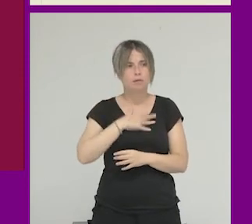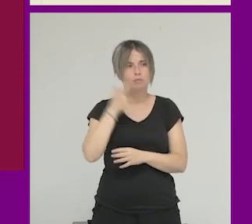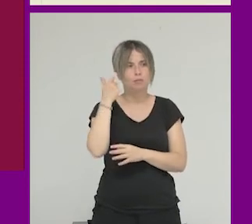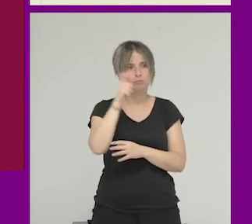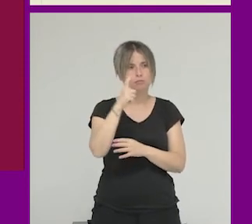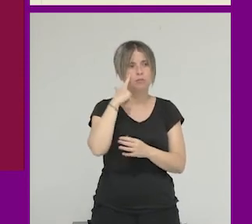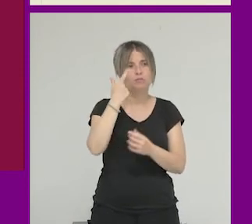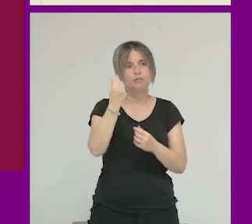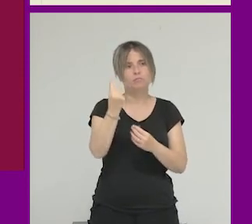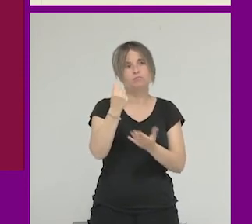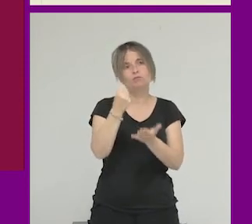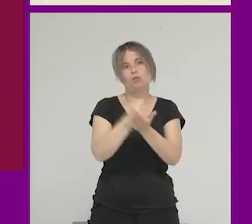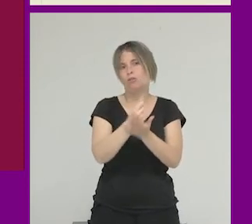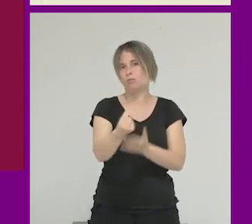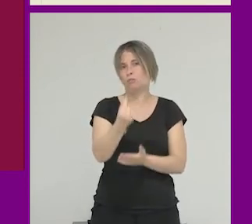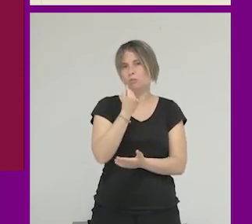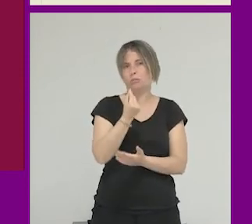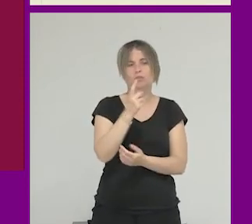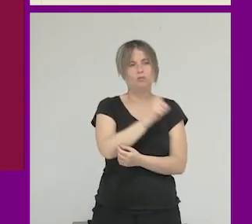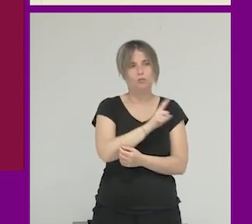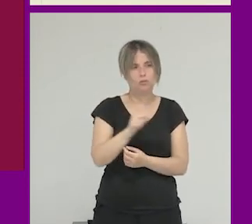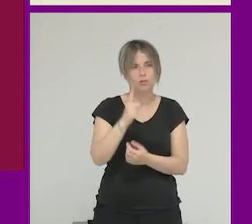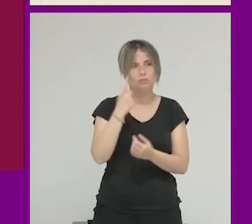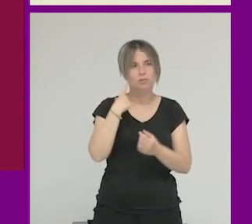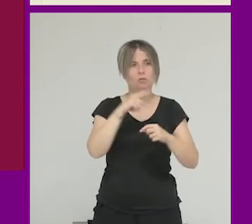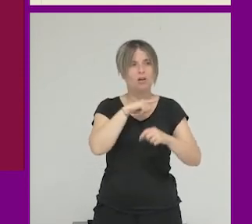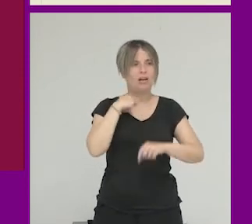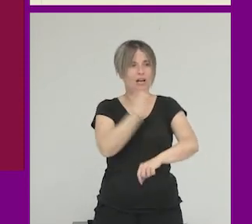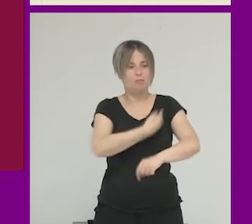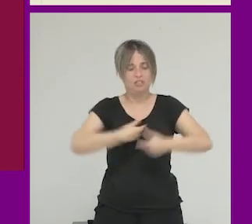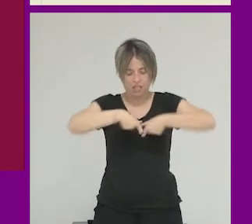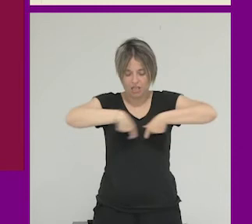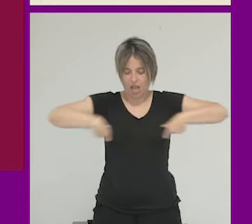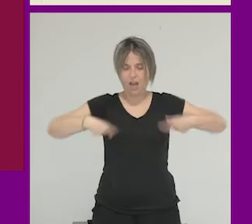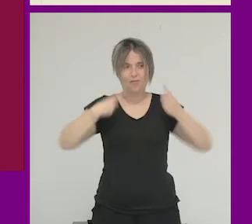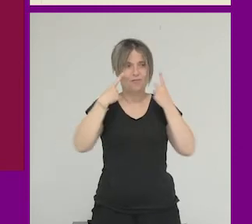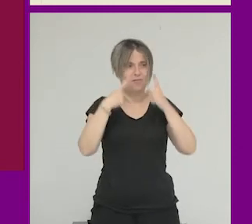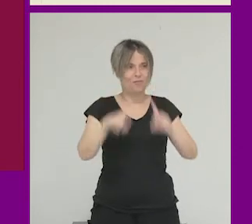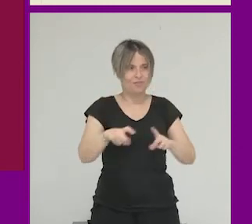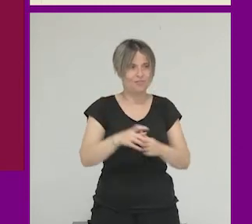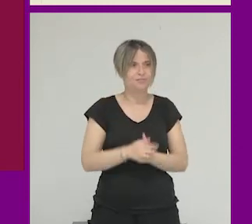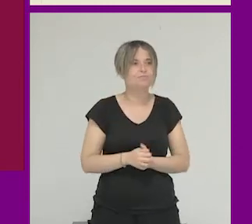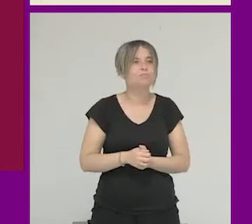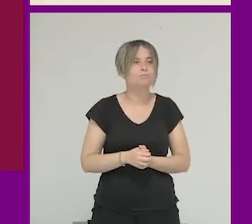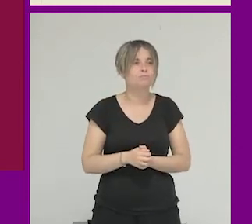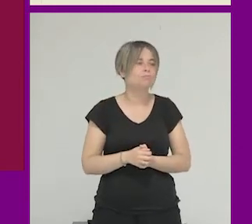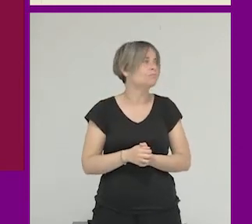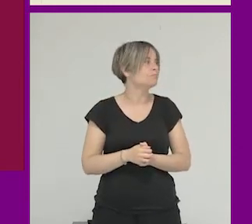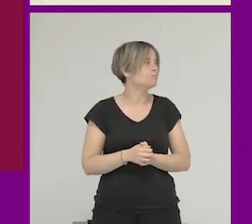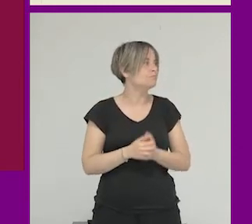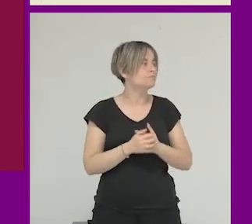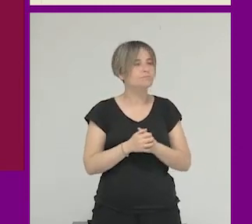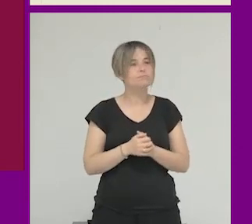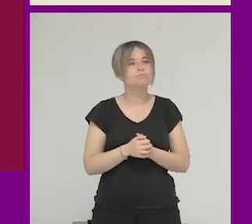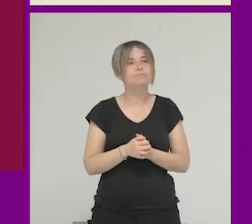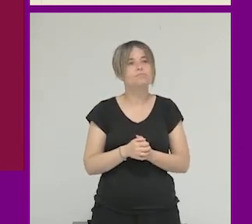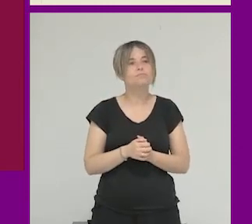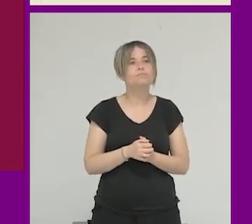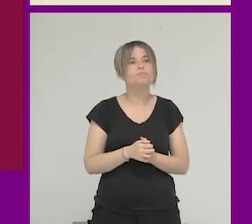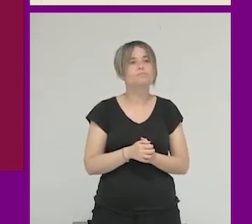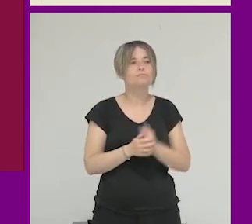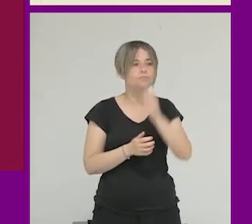deitzea marika, nahiz eta ni eraman kamitzeta bat marika jartzen duena, ez? Eta gehi jakin gertatzen dago zabera, gehi